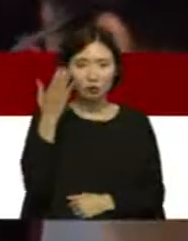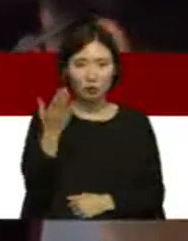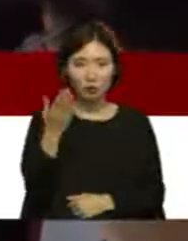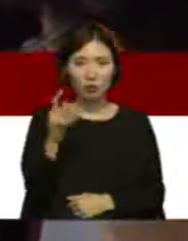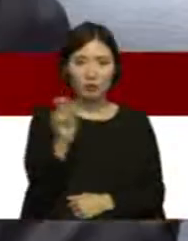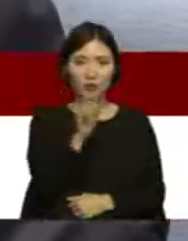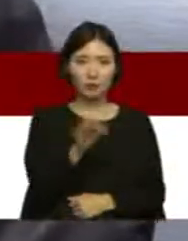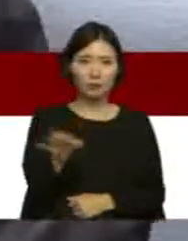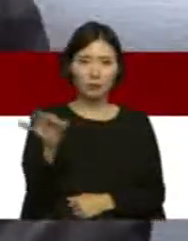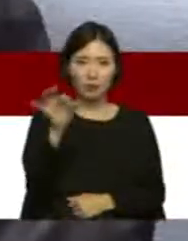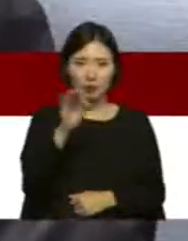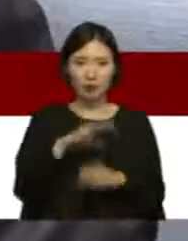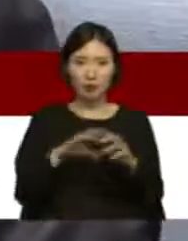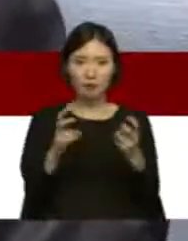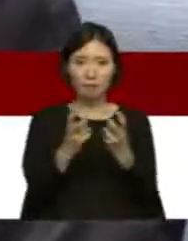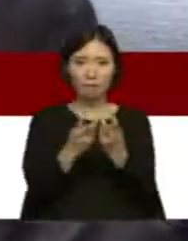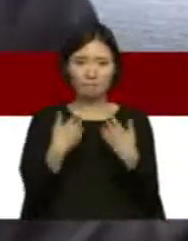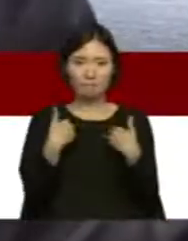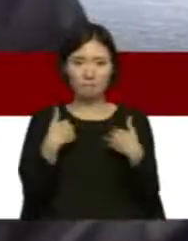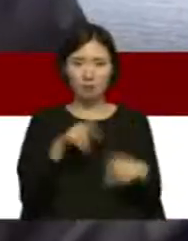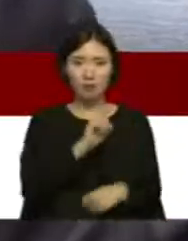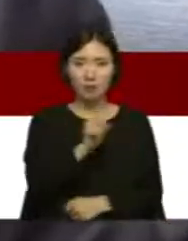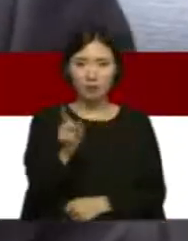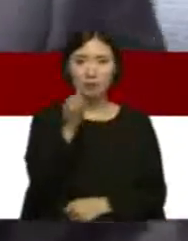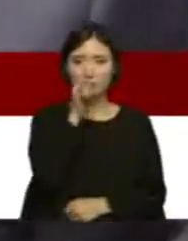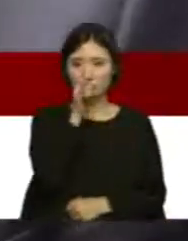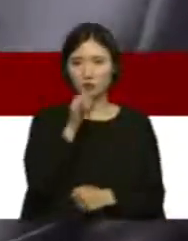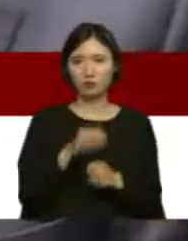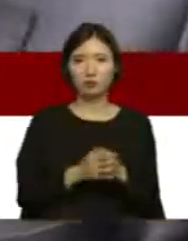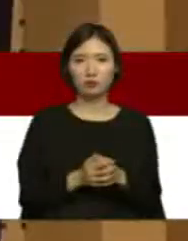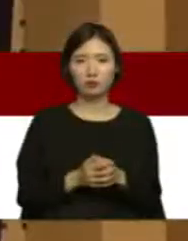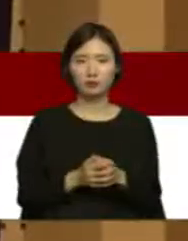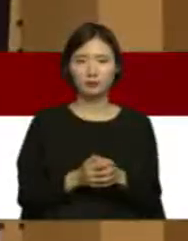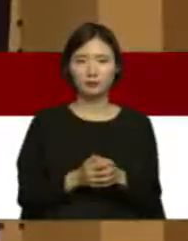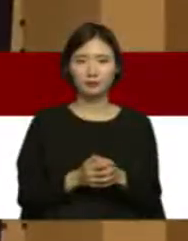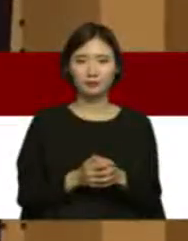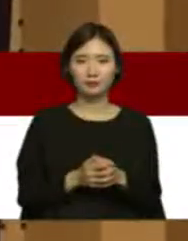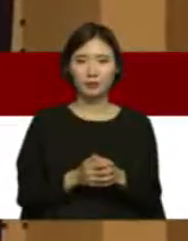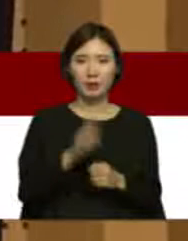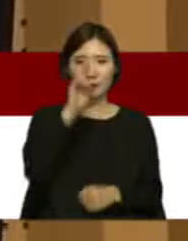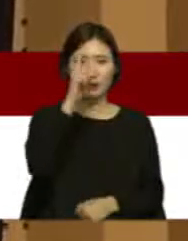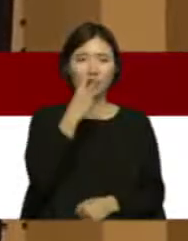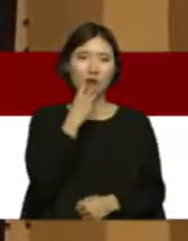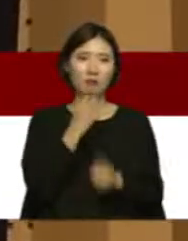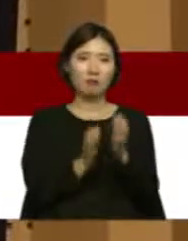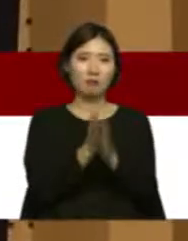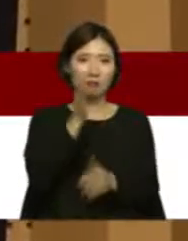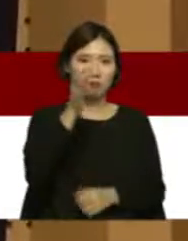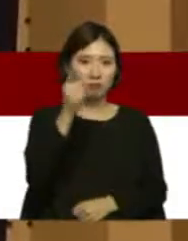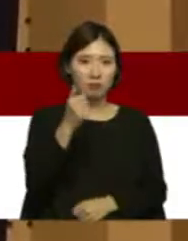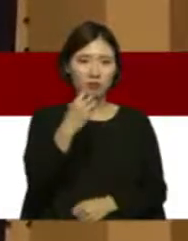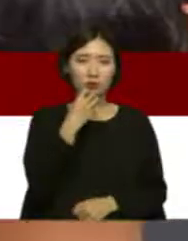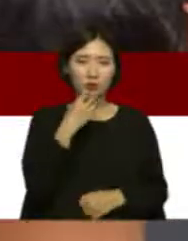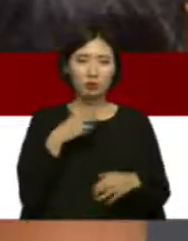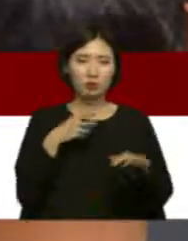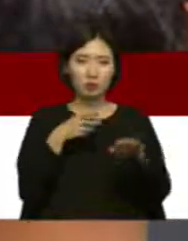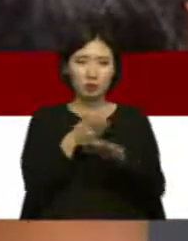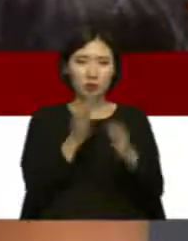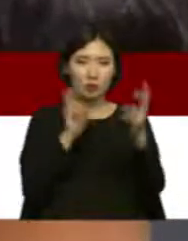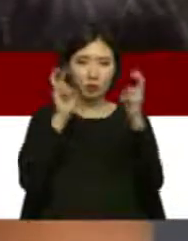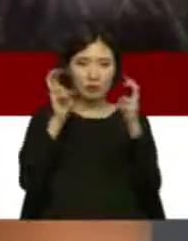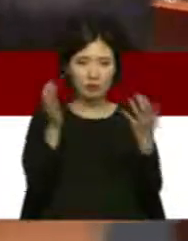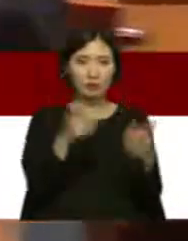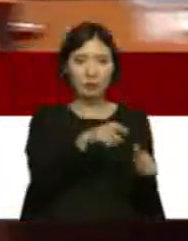택시요금 인상 후 대책이 미흡하다는 질타도 이어졌습니다. 이에 대해 박원순 서울시장은 서울교통공사